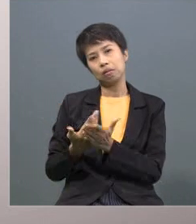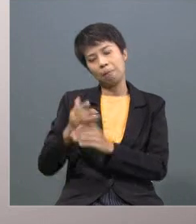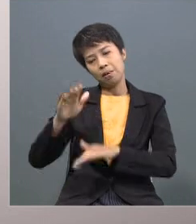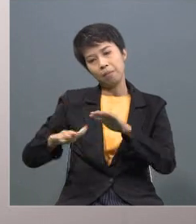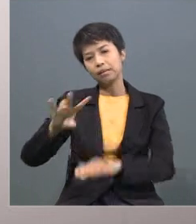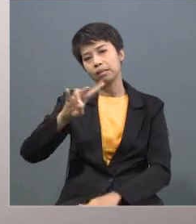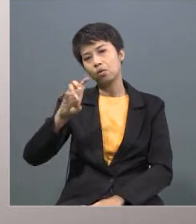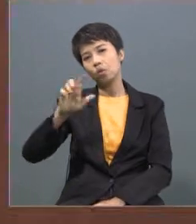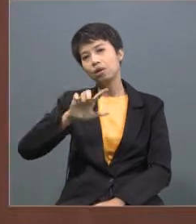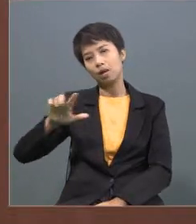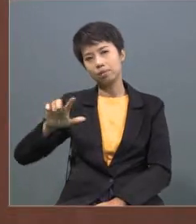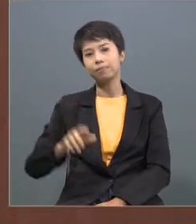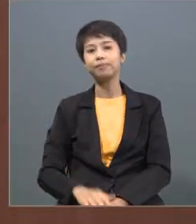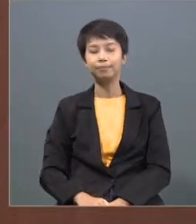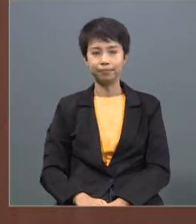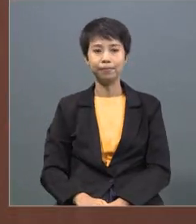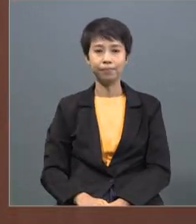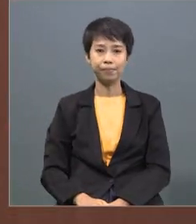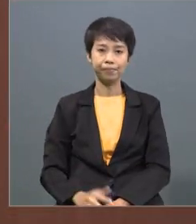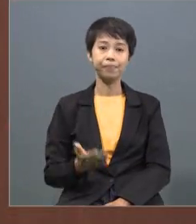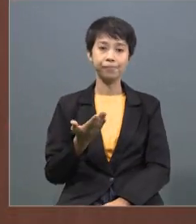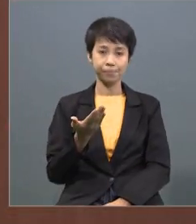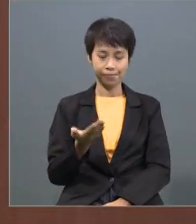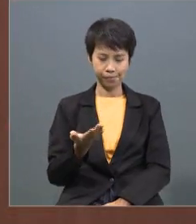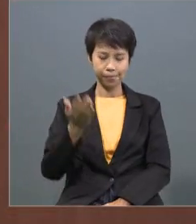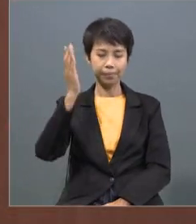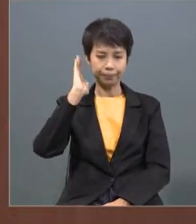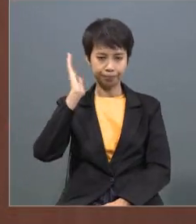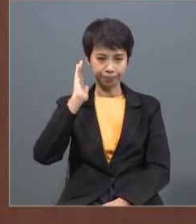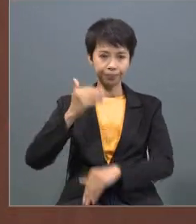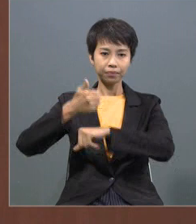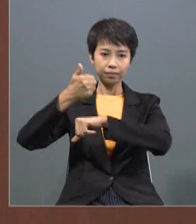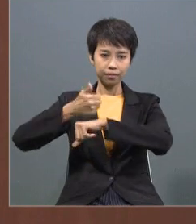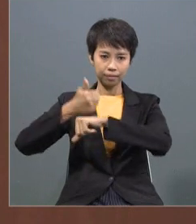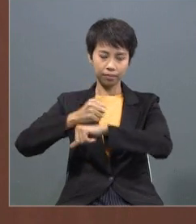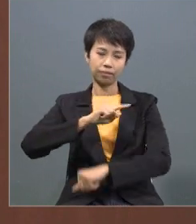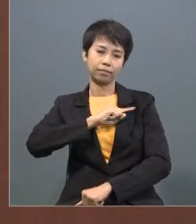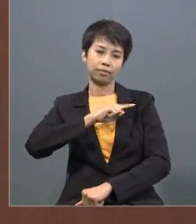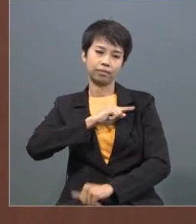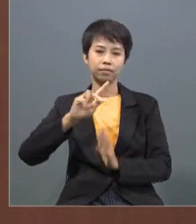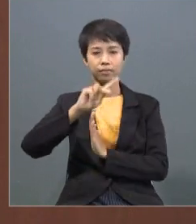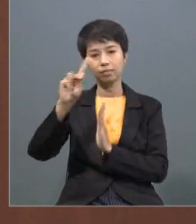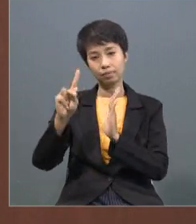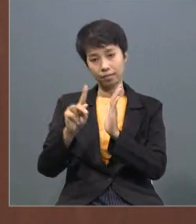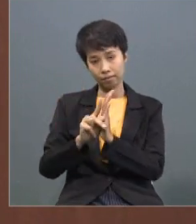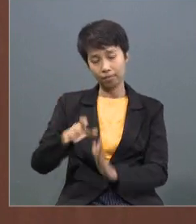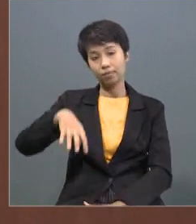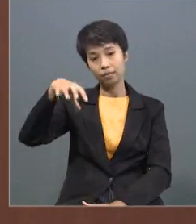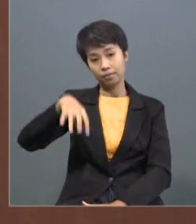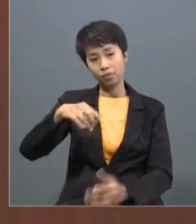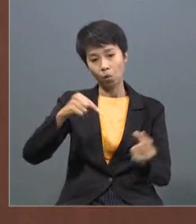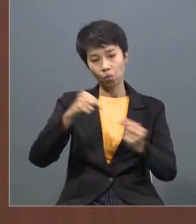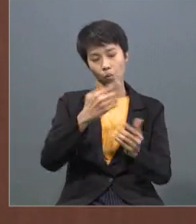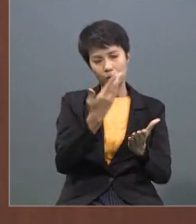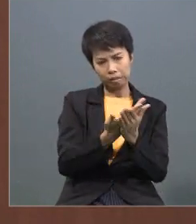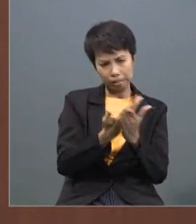บาทค่ะนายวิทยานีติทรรมผู้อำนวยการกองกฎหมายและโฆษกประจำสำนักงานป้องกันและปราบปรามการฟอก